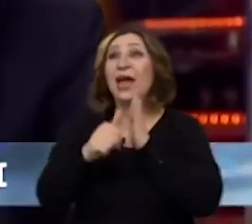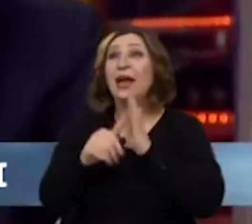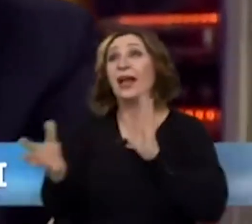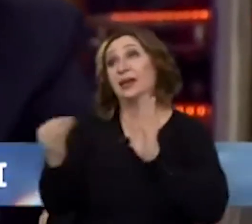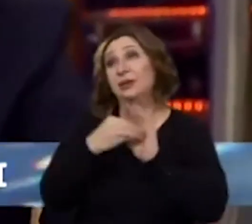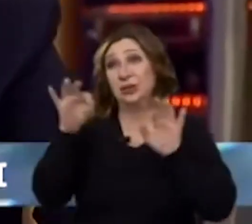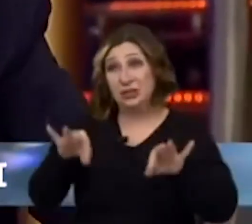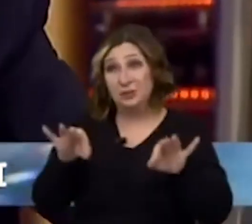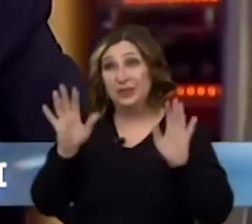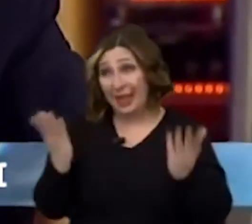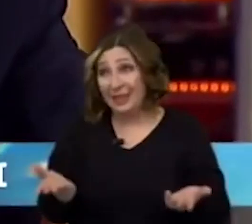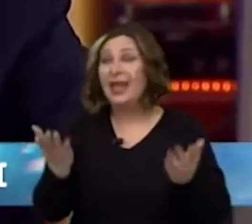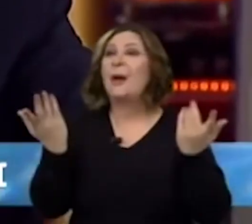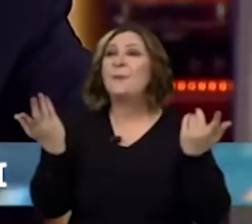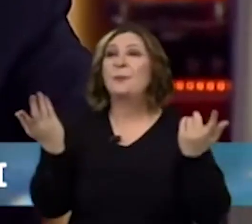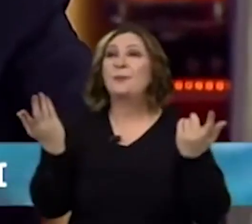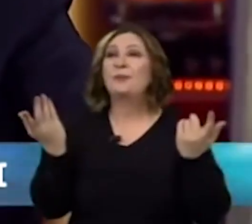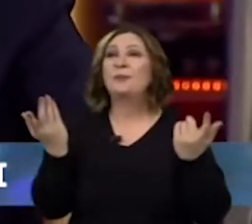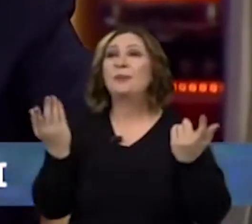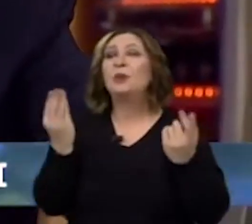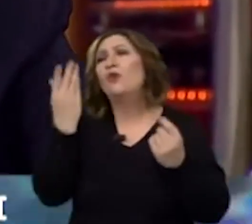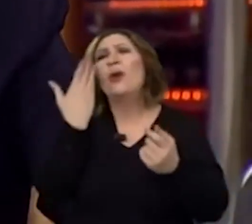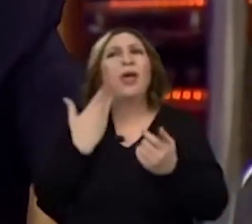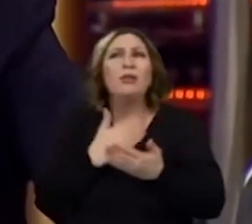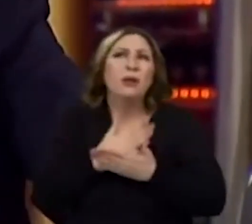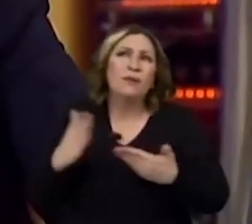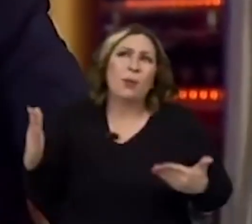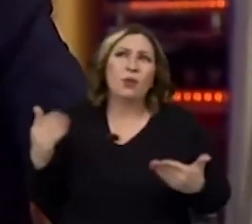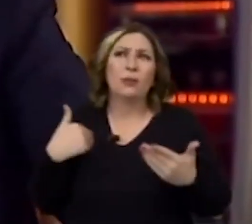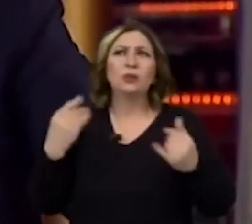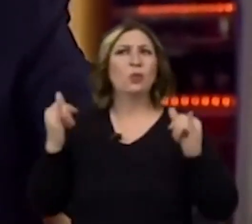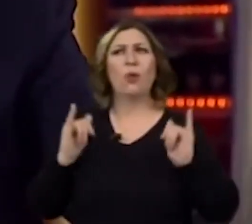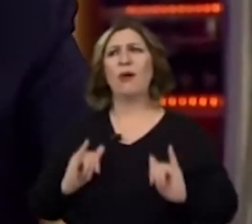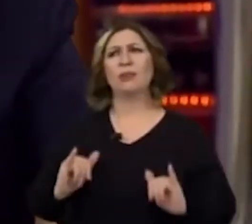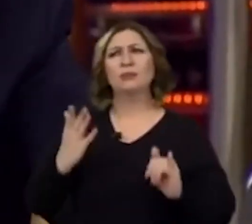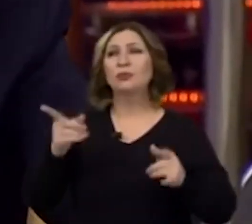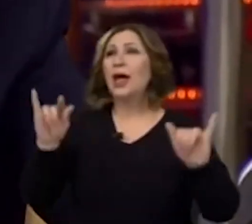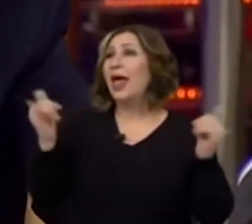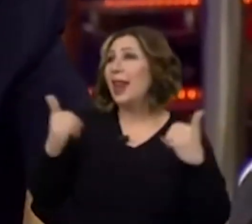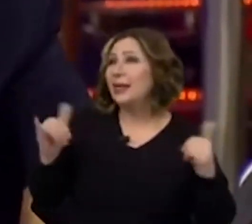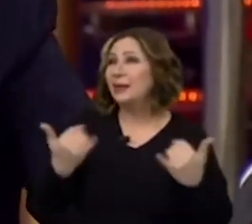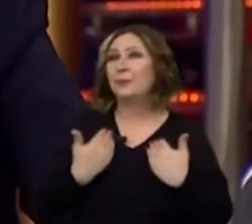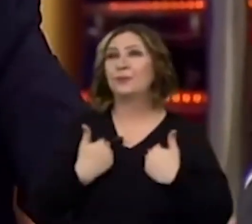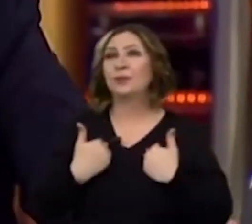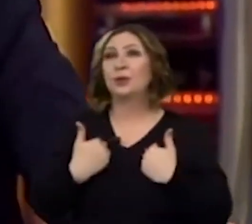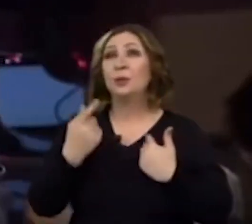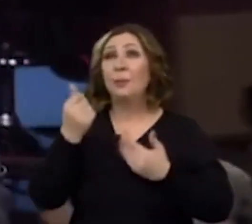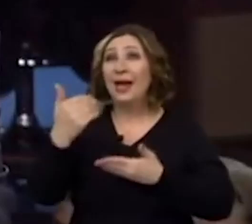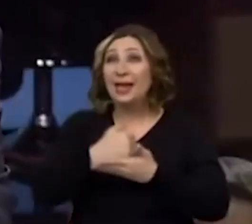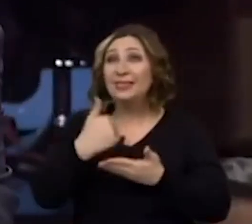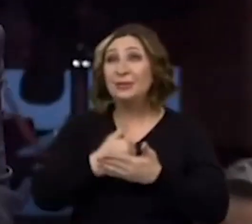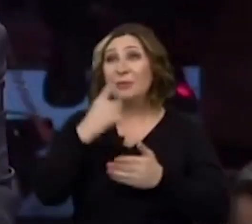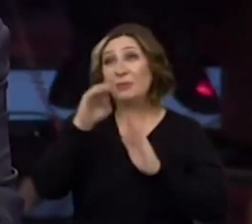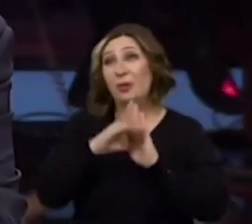Evet. Şimdi de. Ve yani inan çok keyifle gidiyorum ve çok keyifle geliyorum yani. Bu kadar eğlendiğin bir de üstüne para kazandığın